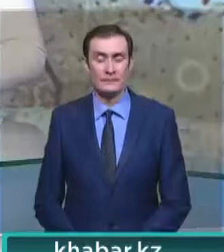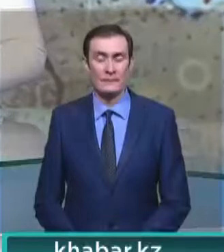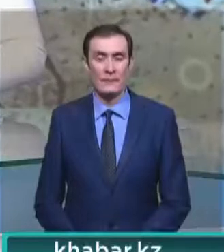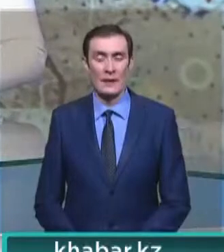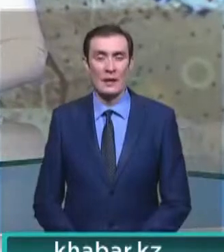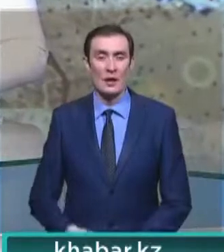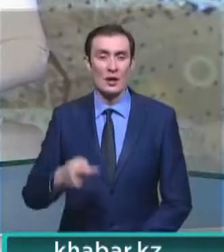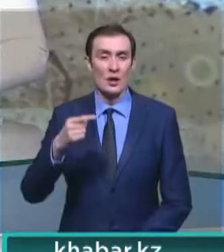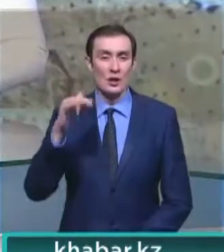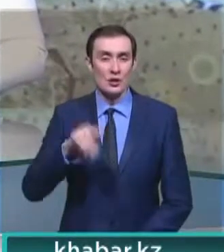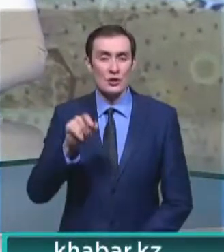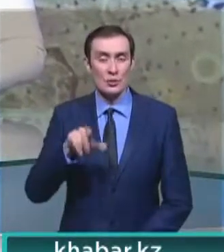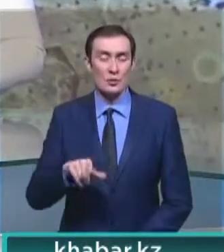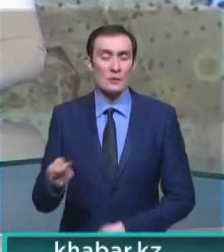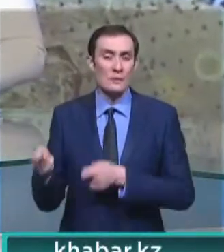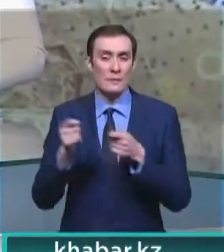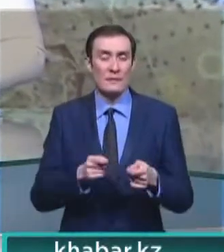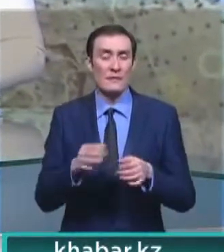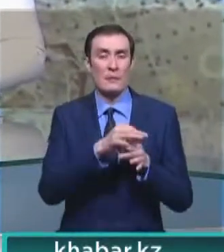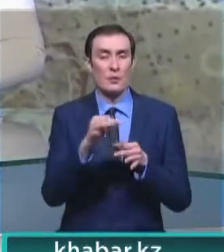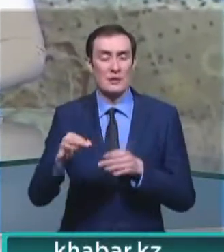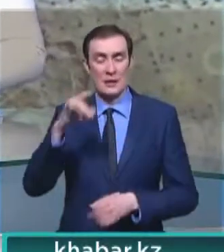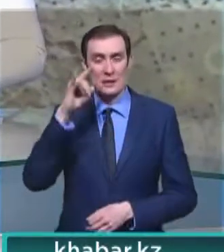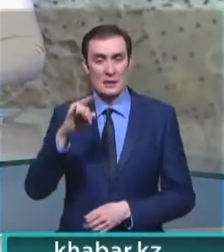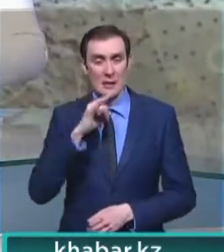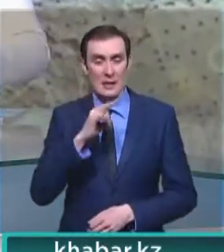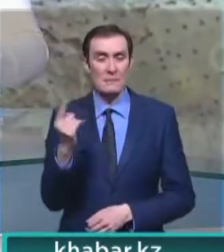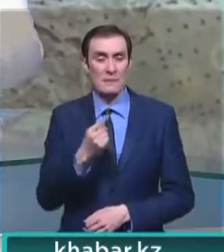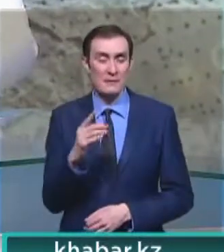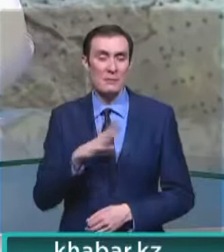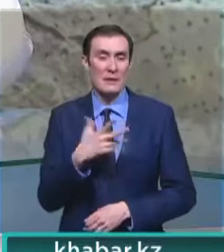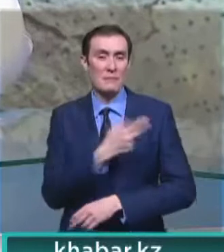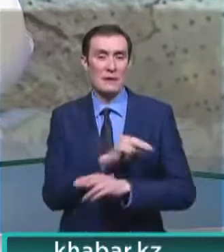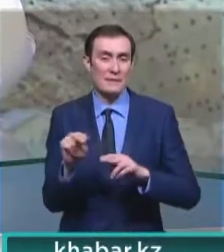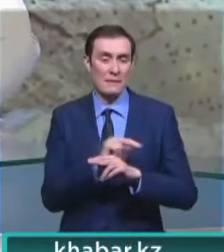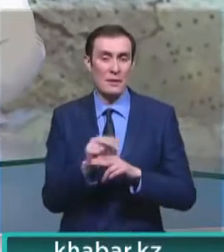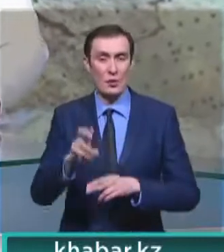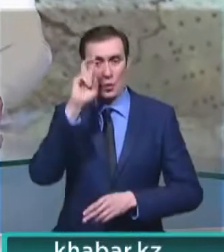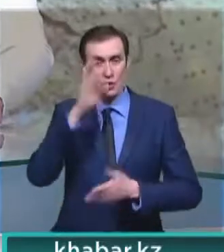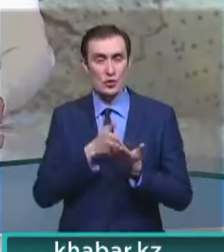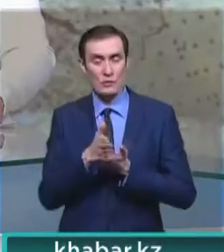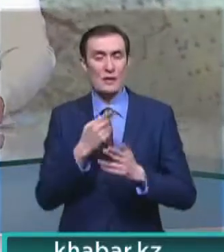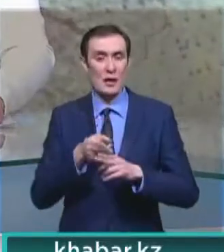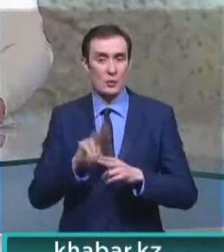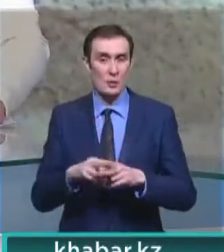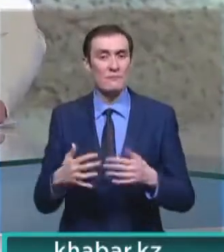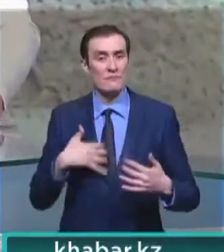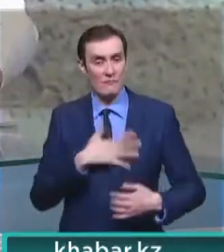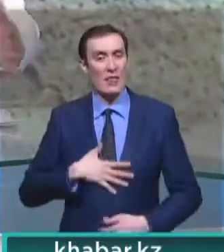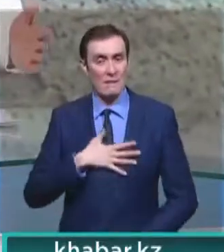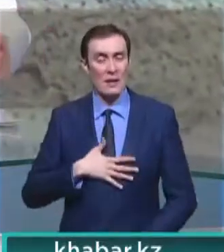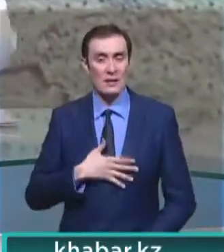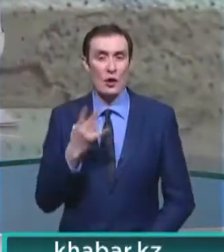тысячи до спутника вида оставили во все регионы страны одними из первых появились местные чиновники которые изрядно волновались